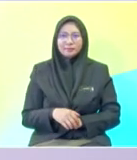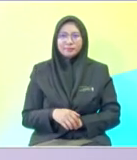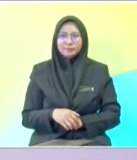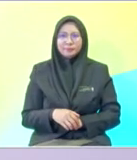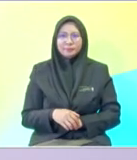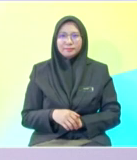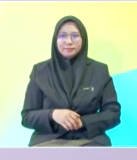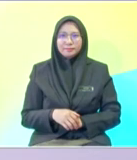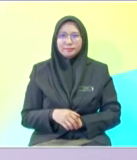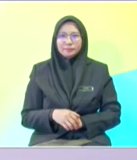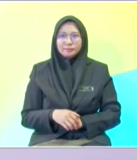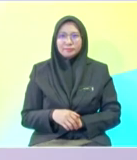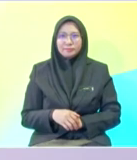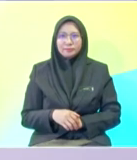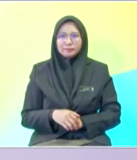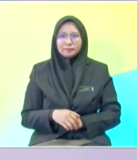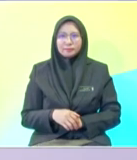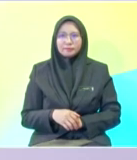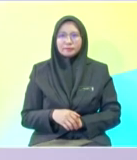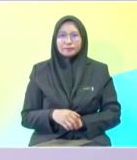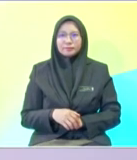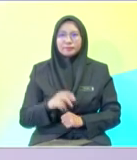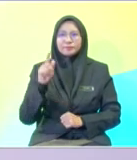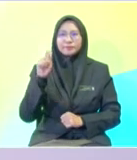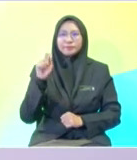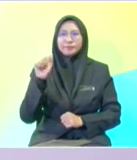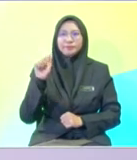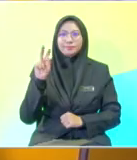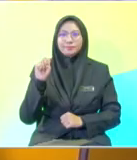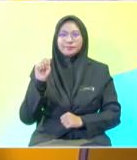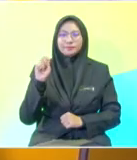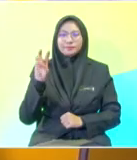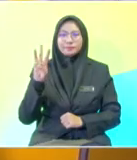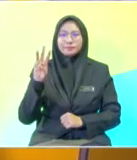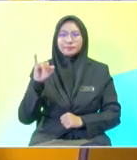kepada tanwin Apa maksud tanwin